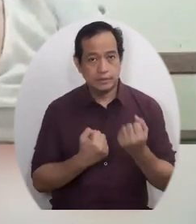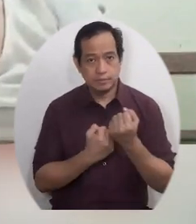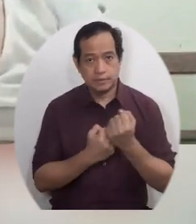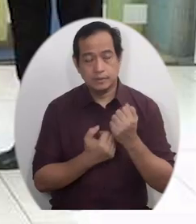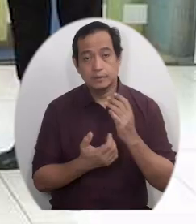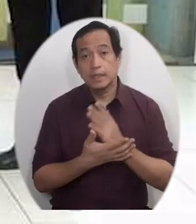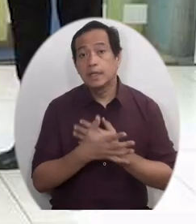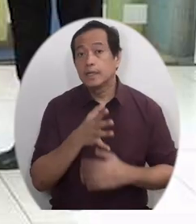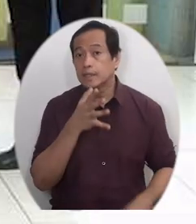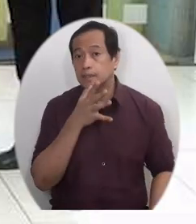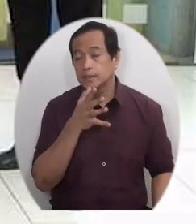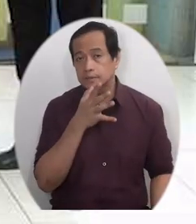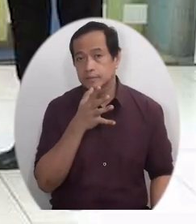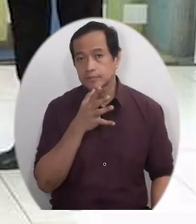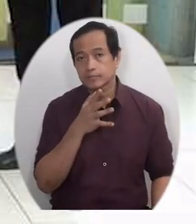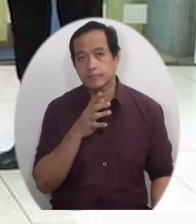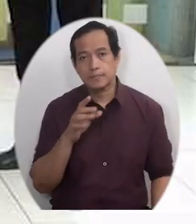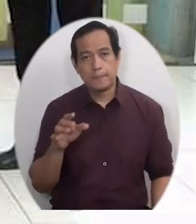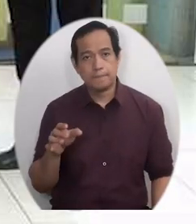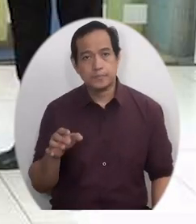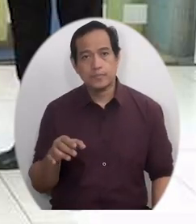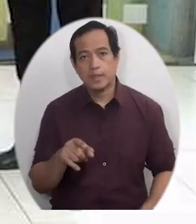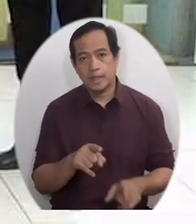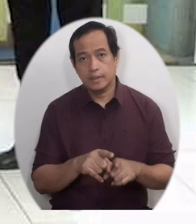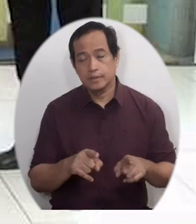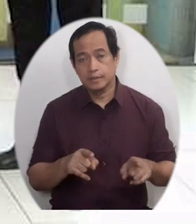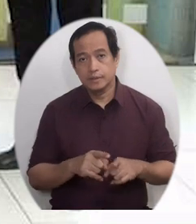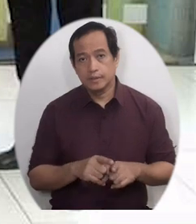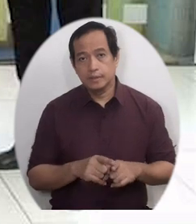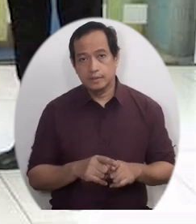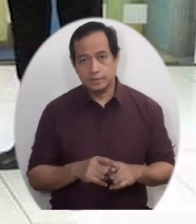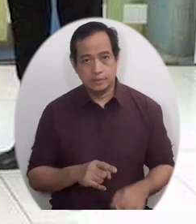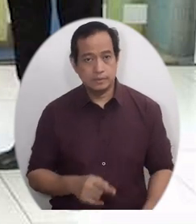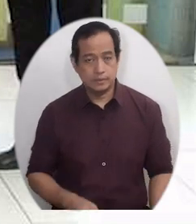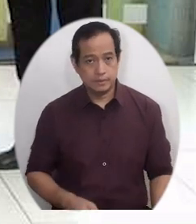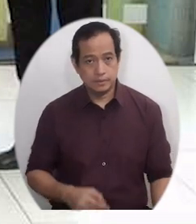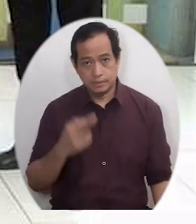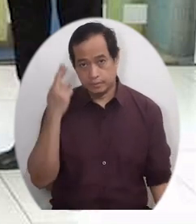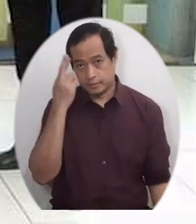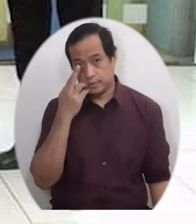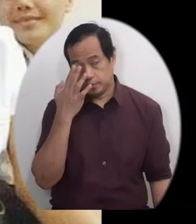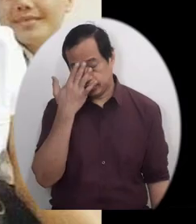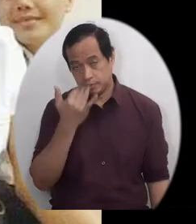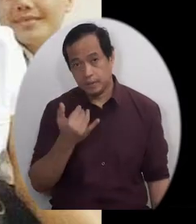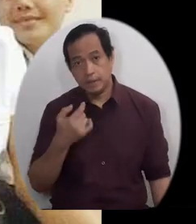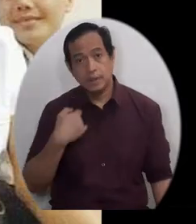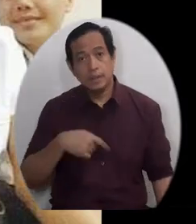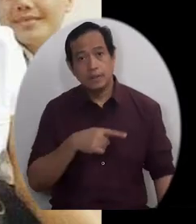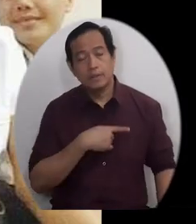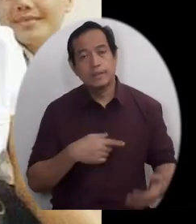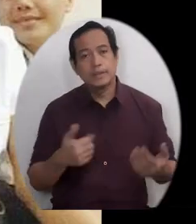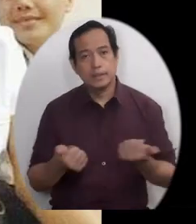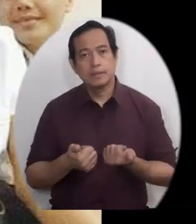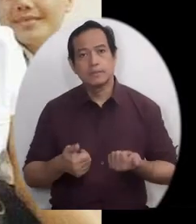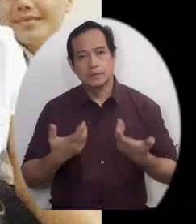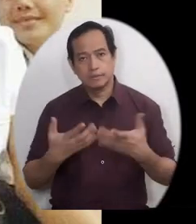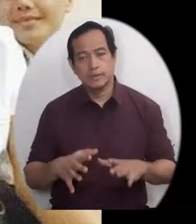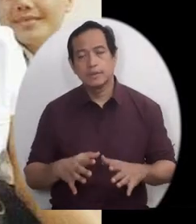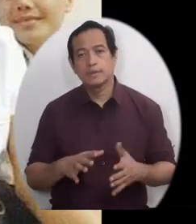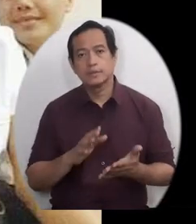natutuganan niya. Si Mama din yung dahilan kung bakit nakapagtapos kami ng